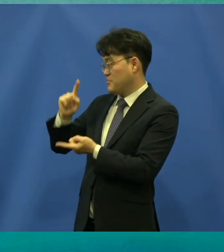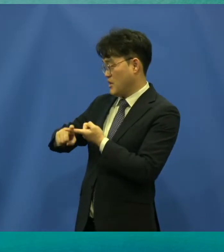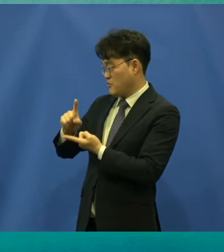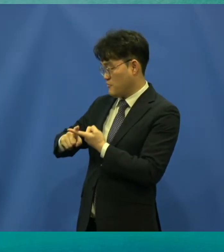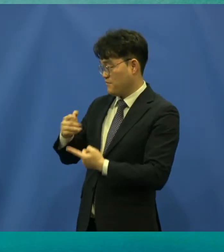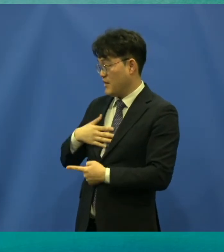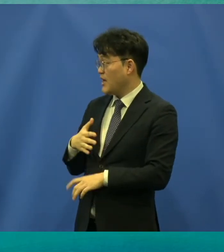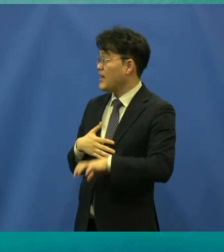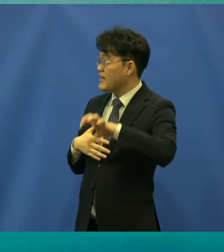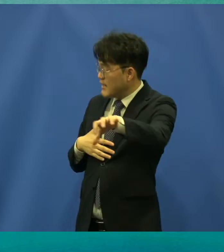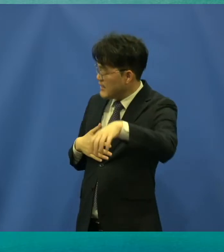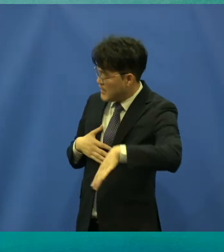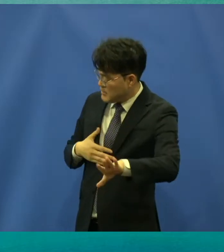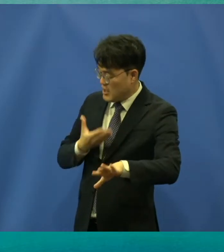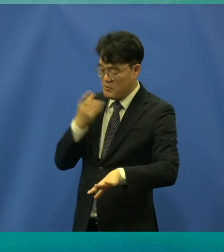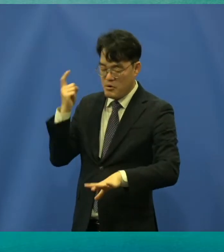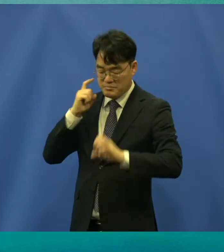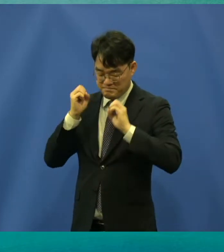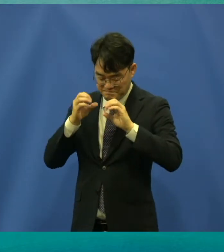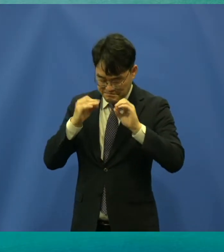말씀을 받지 않았는데 전할 건 없습니다.